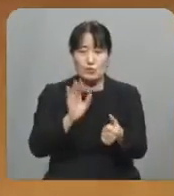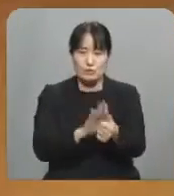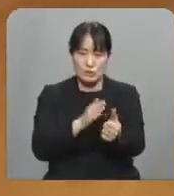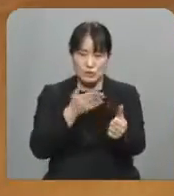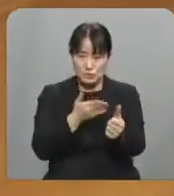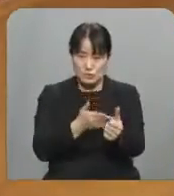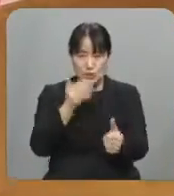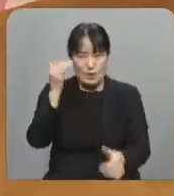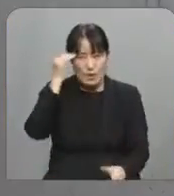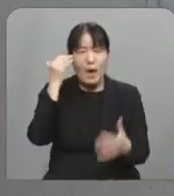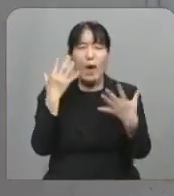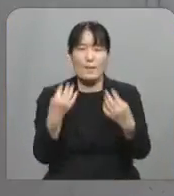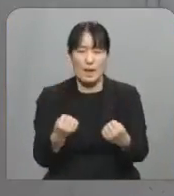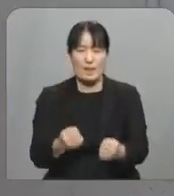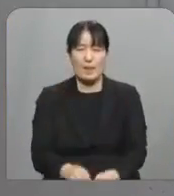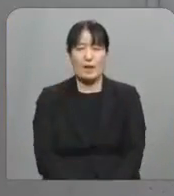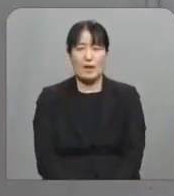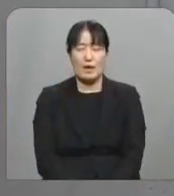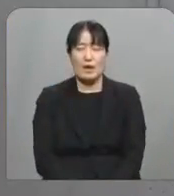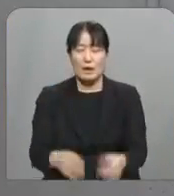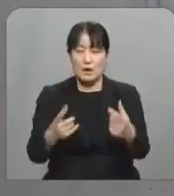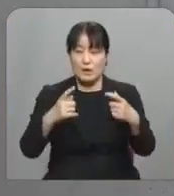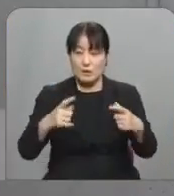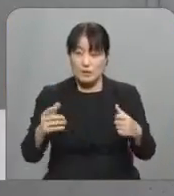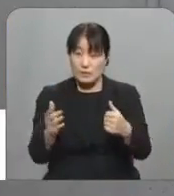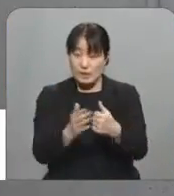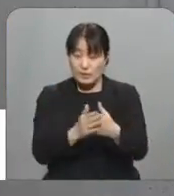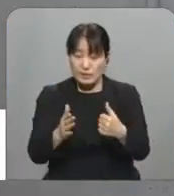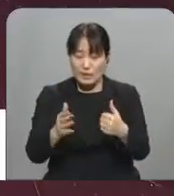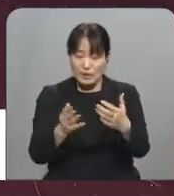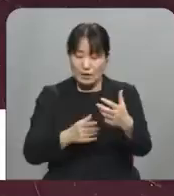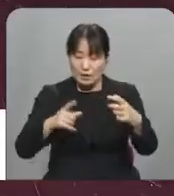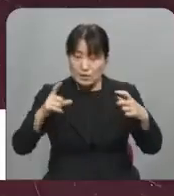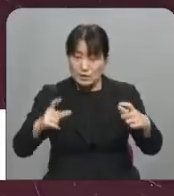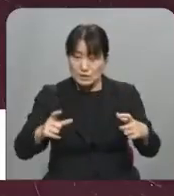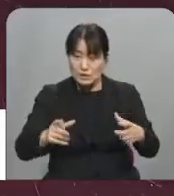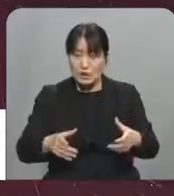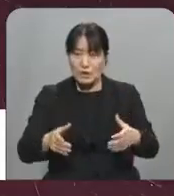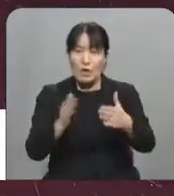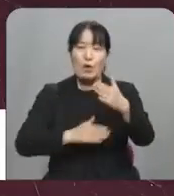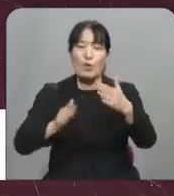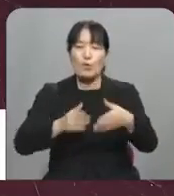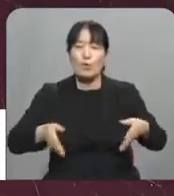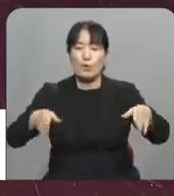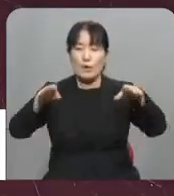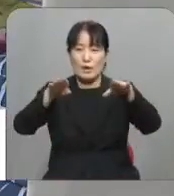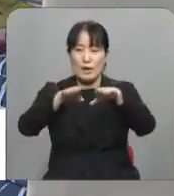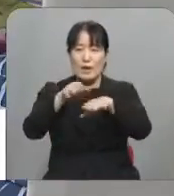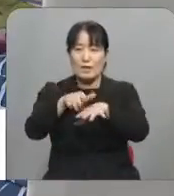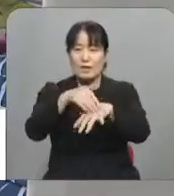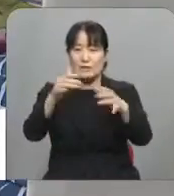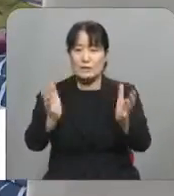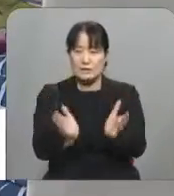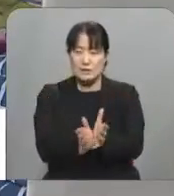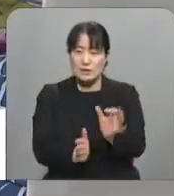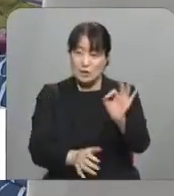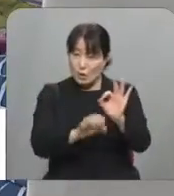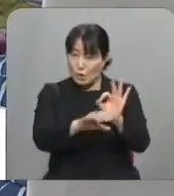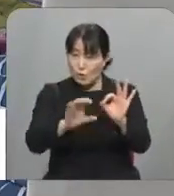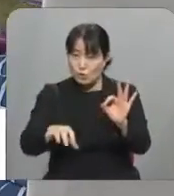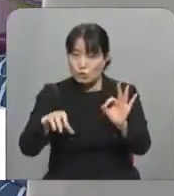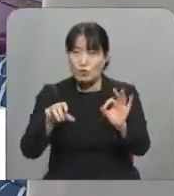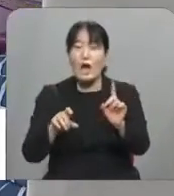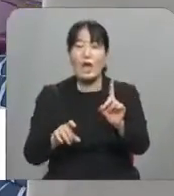걸림돌이 있는 것으로 알려졌습니다. 강원도는 이 때문에 도내에 있는 공공기관 소유의 단체 생활시설 10여 곳 가운데 한